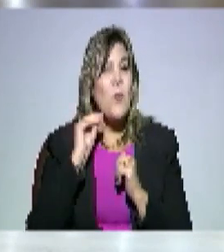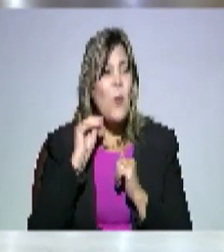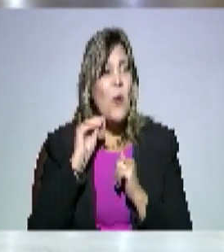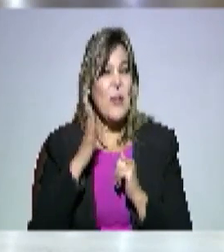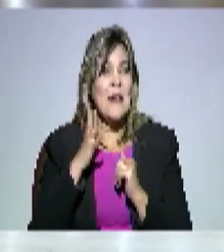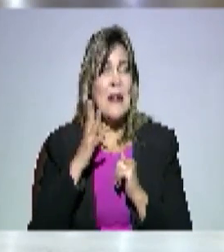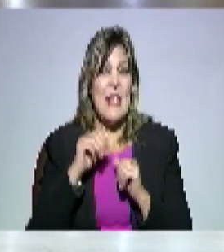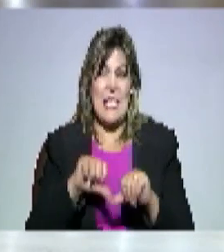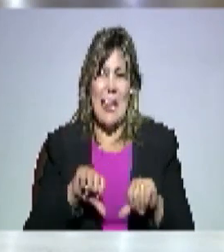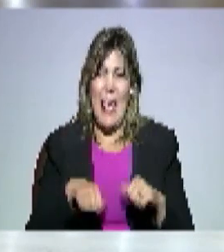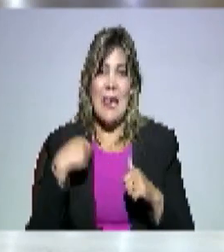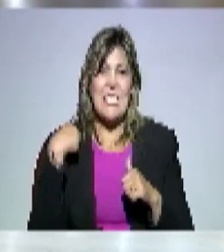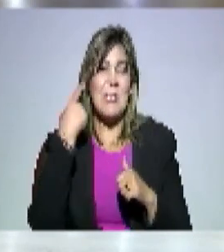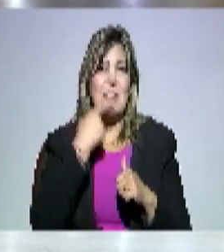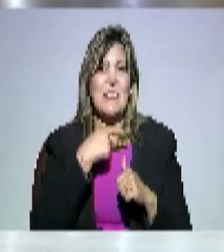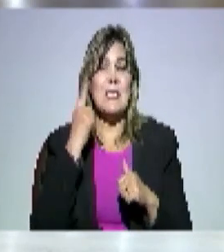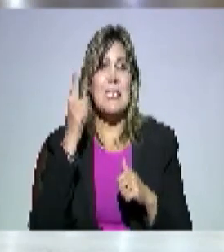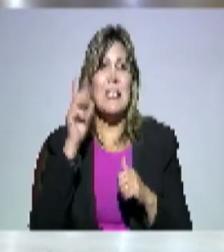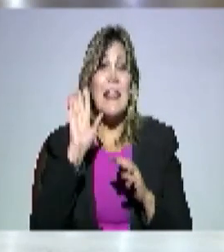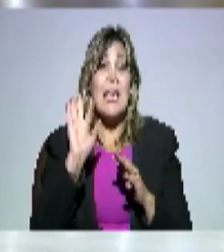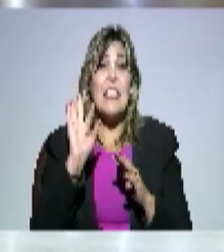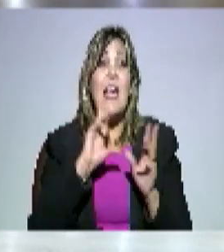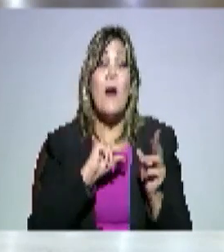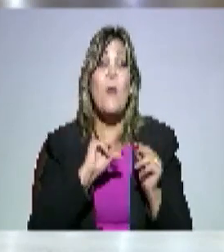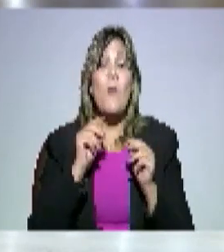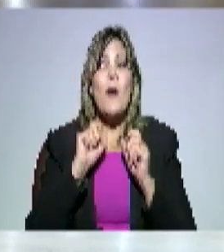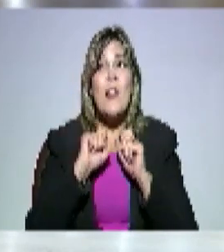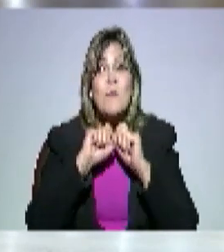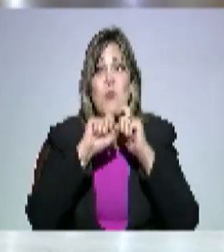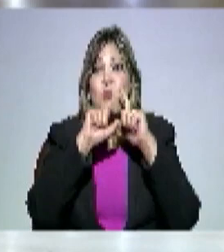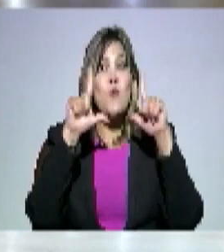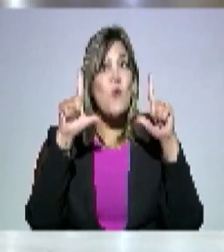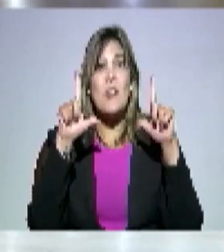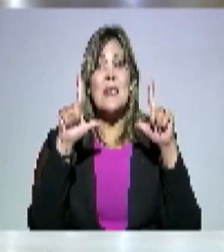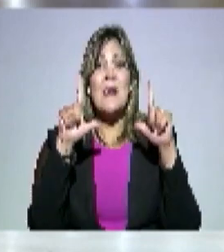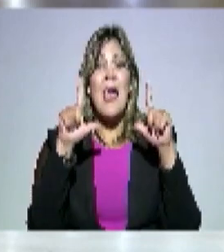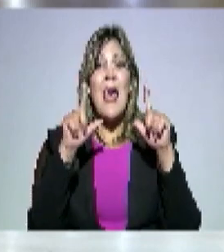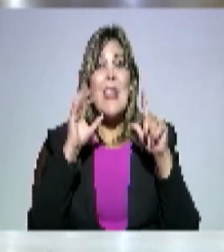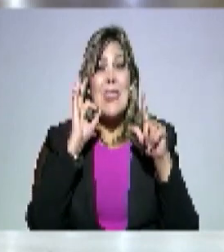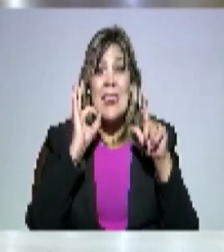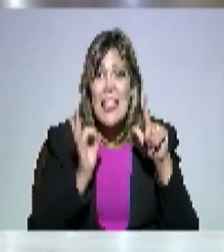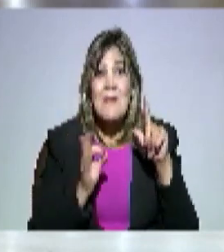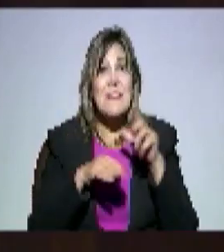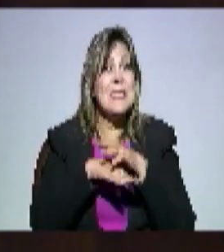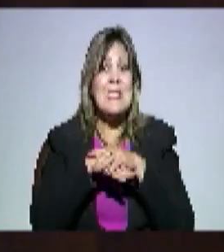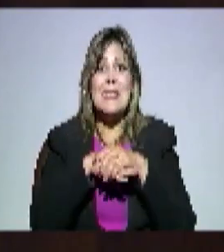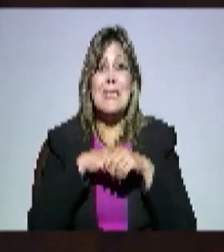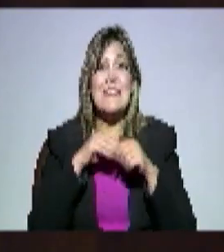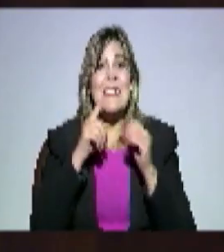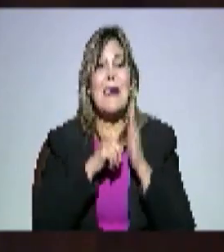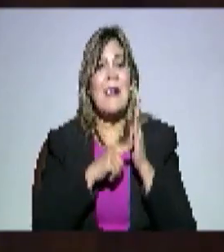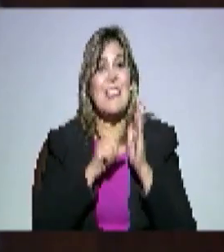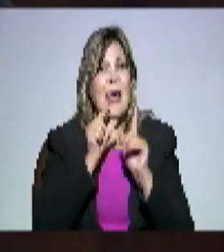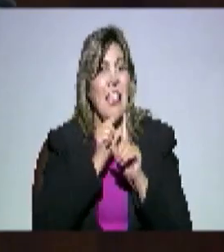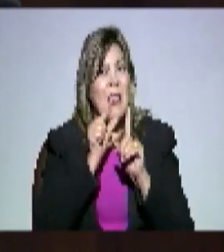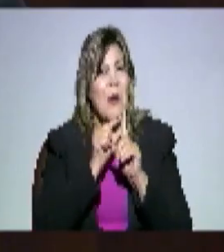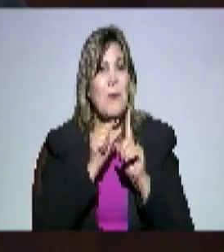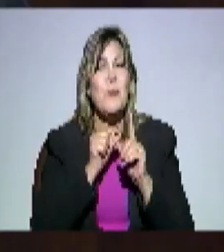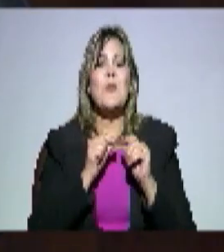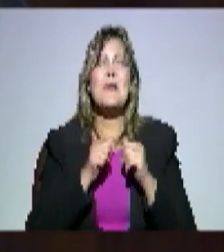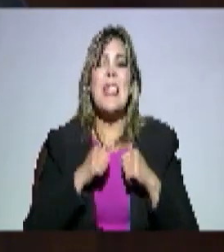ان حياه القديسين هي وسيله ايضاح وسيله ايضاح لتنفيذ الوصيه خدنا نموذج اهل